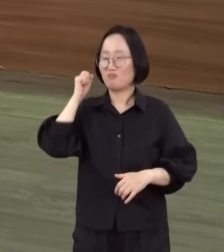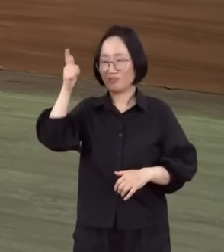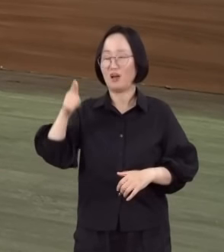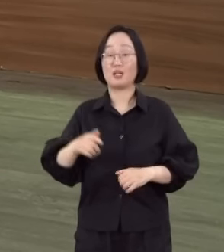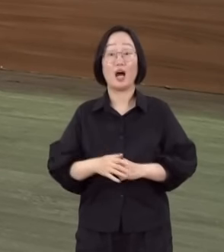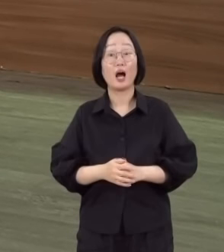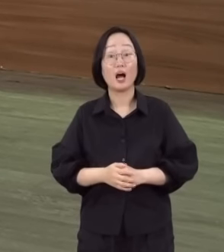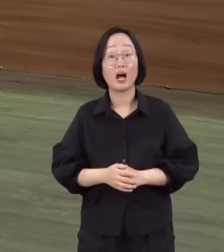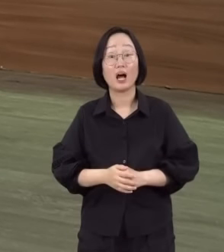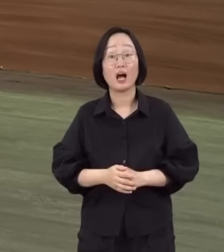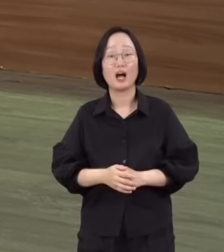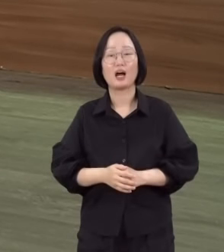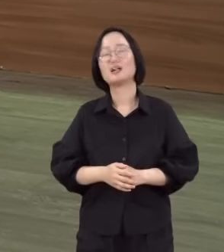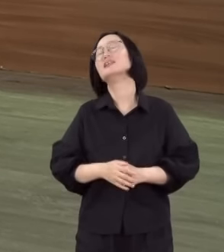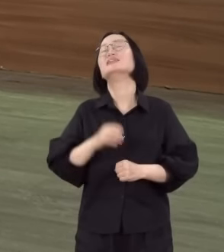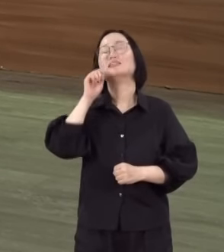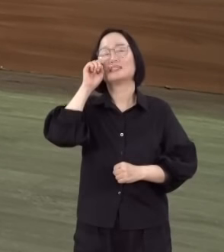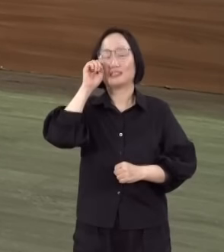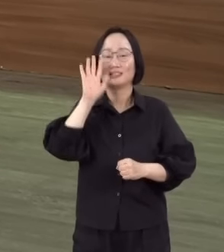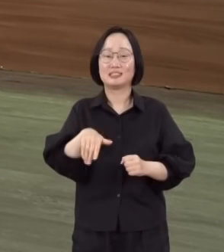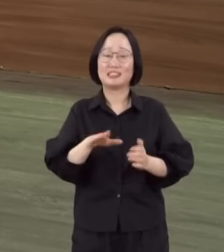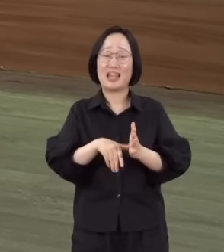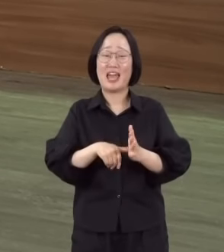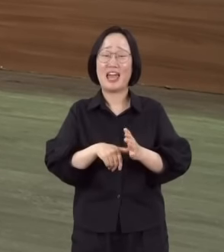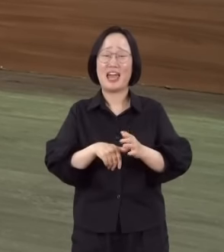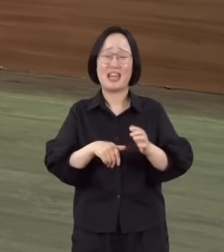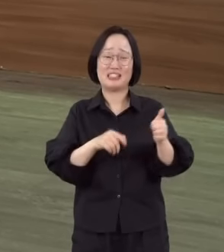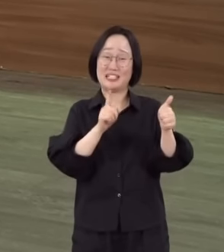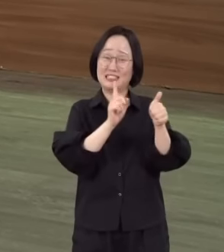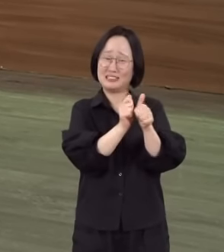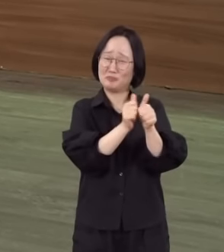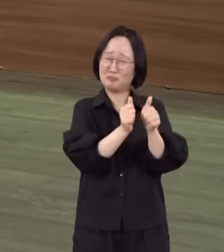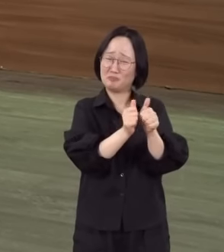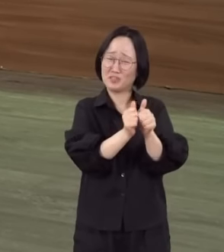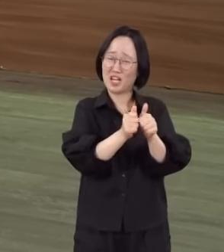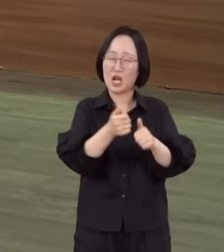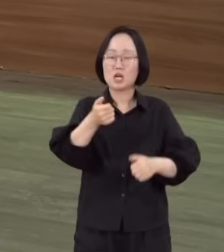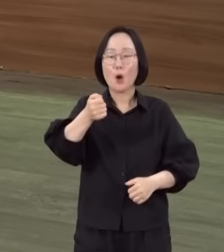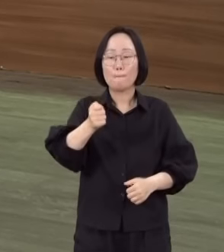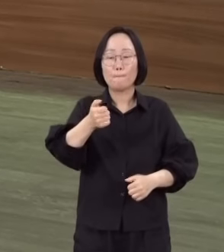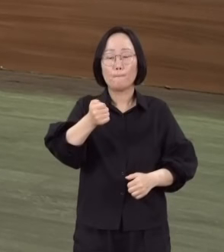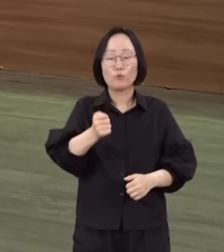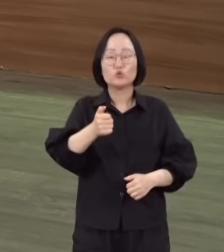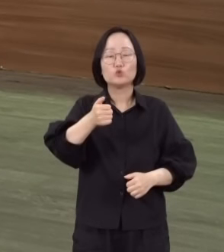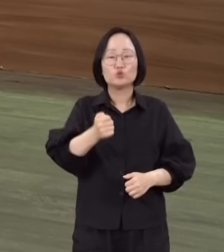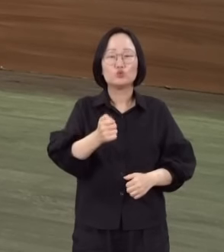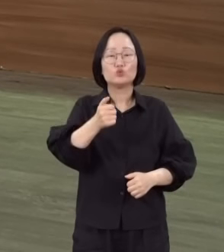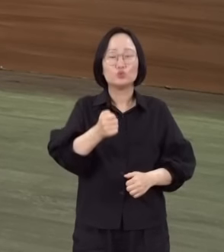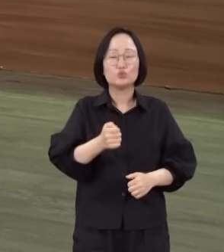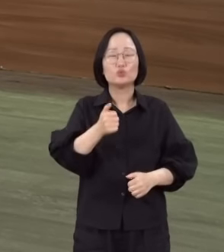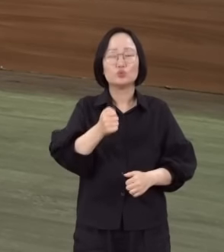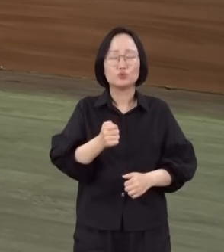그때이 어린 학생이 처음으로 염주를 굴리면서